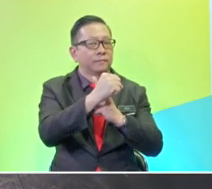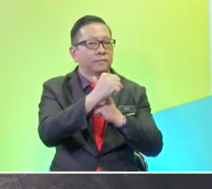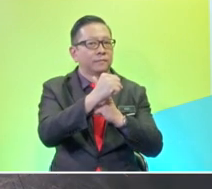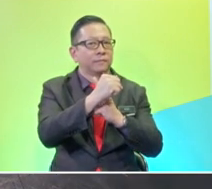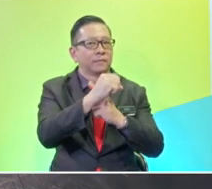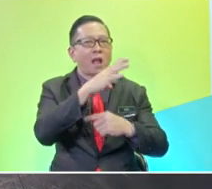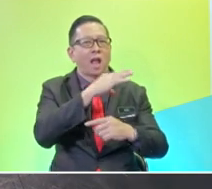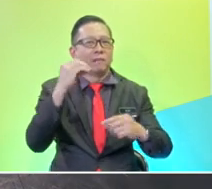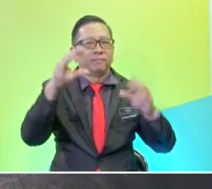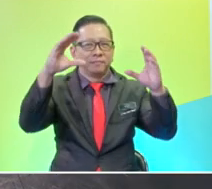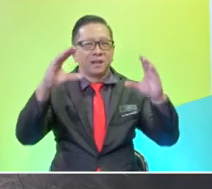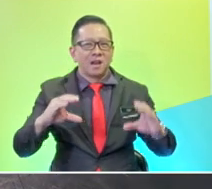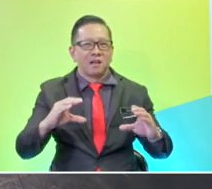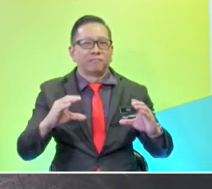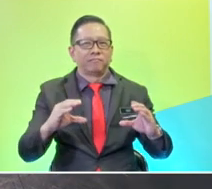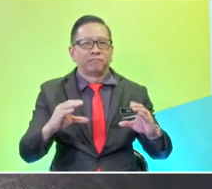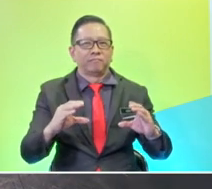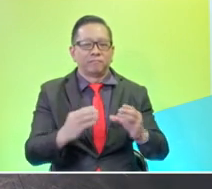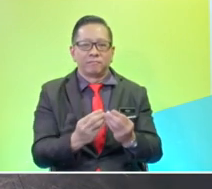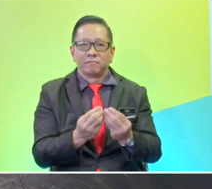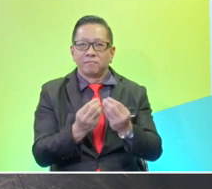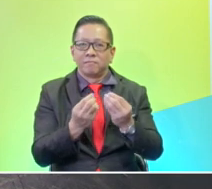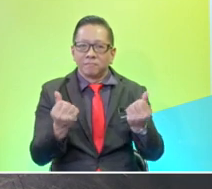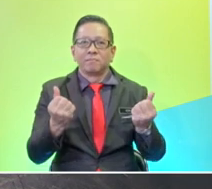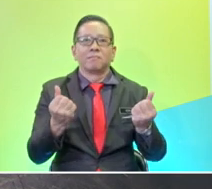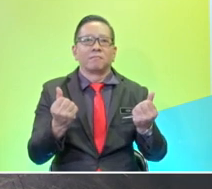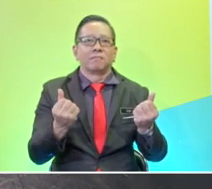cari kita tidak menyelesaikan macam